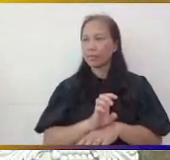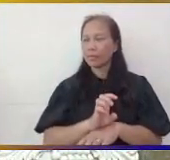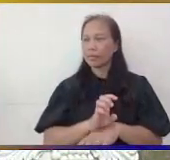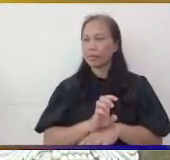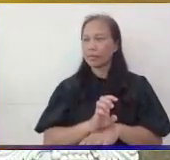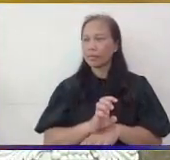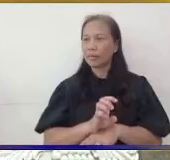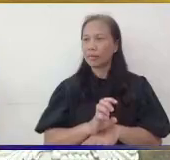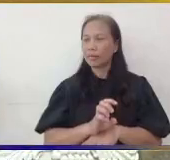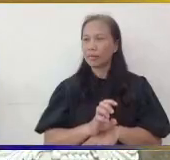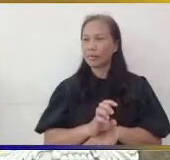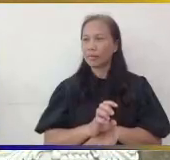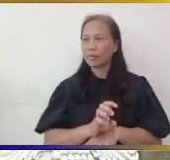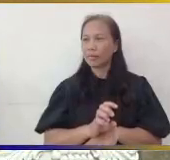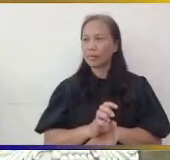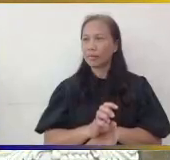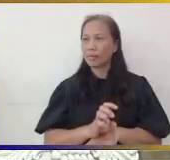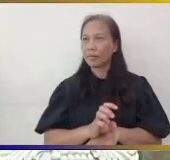ay